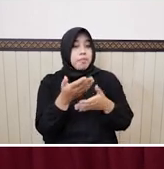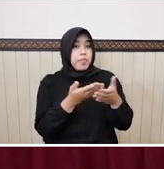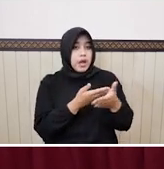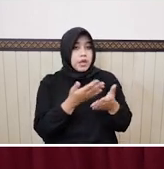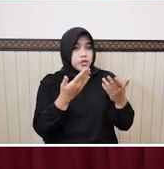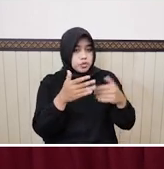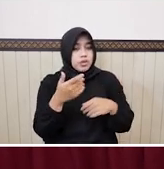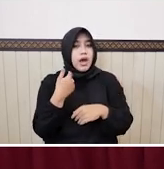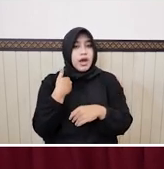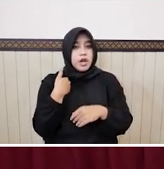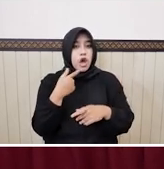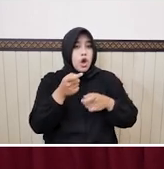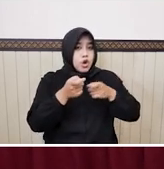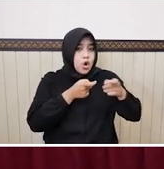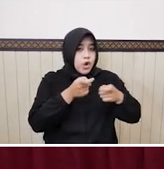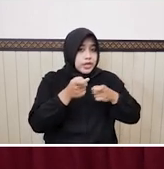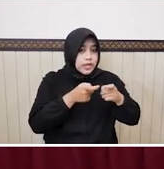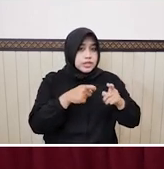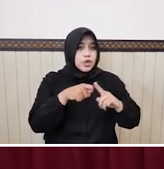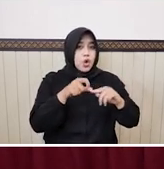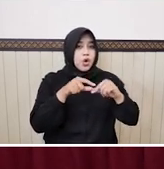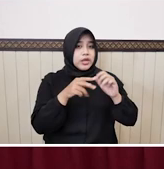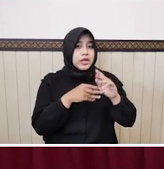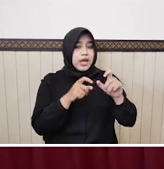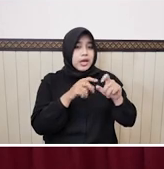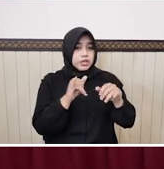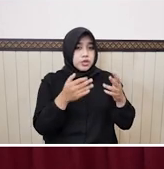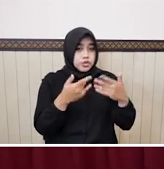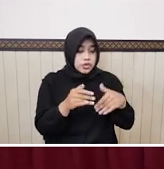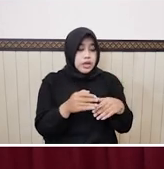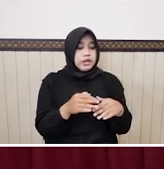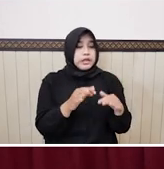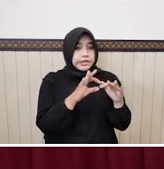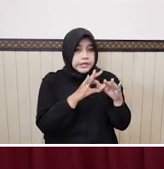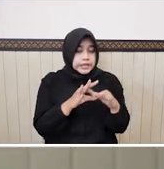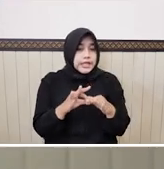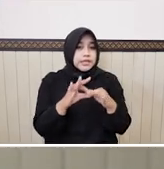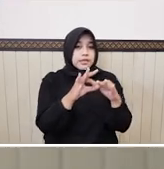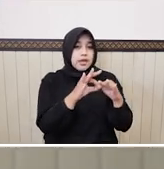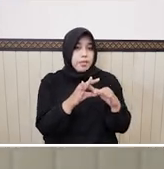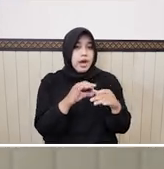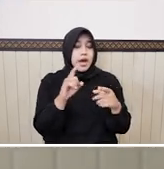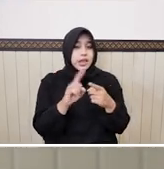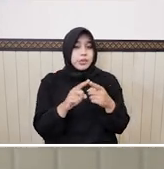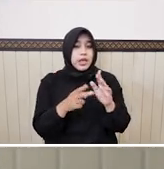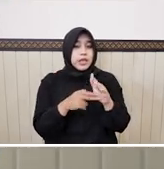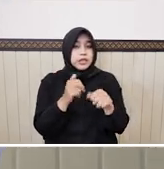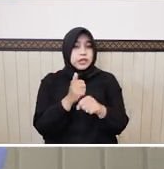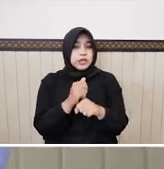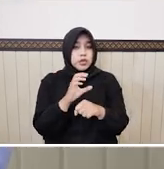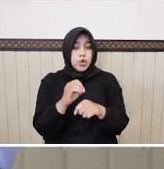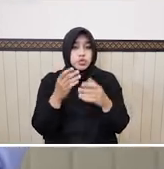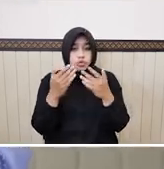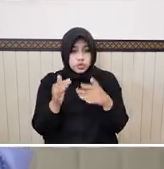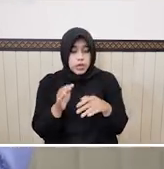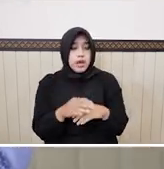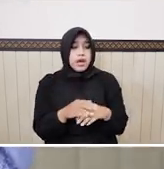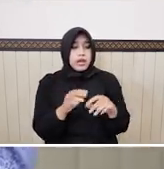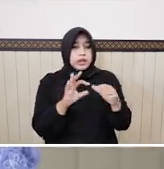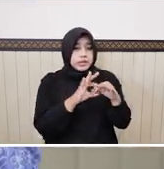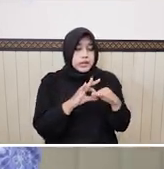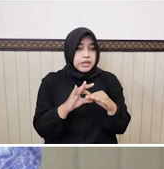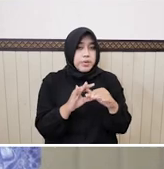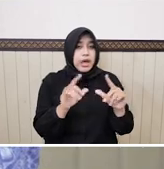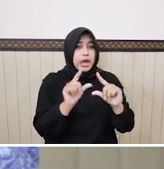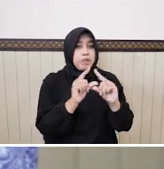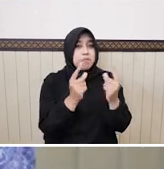juga sudah ada koordinasi setidaknya kerja bareng dengan kawan-kawan lenjau Yap atau lembaga rujukan lainnya